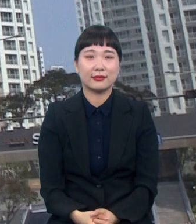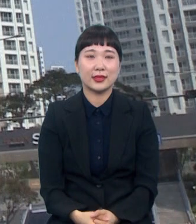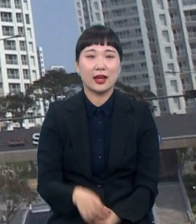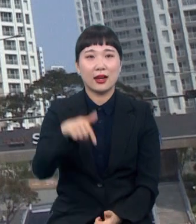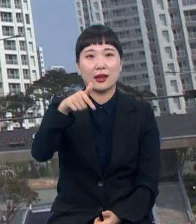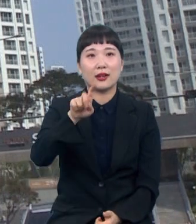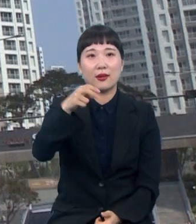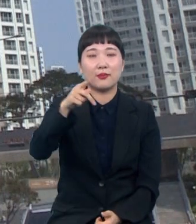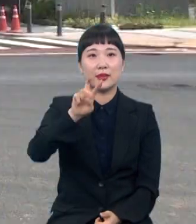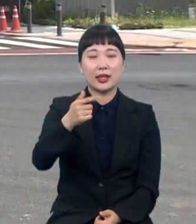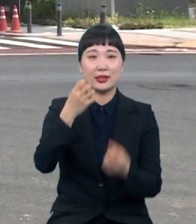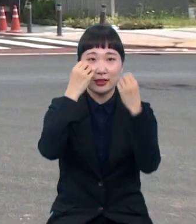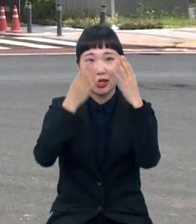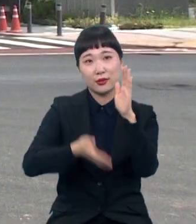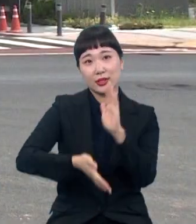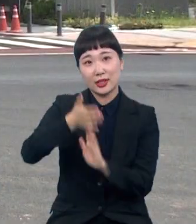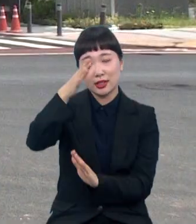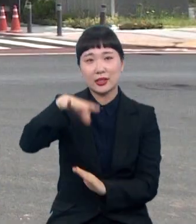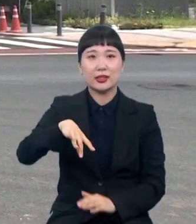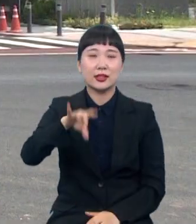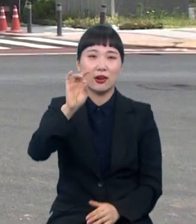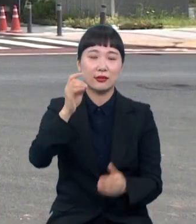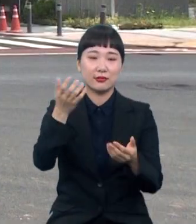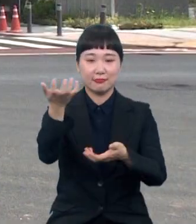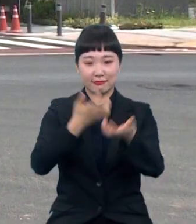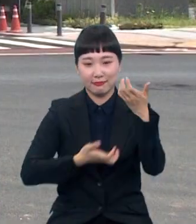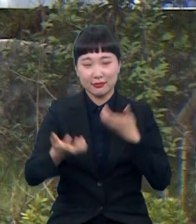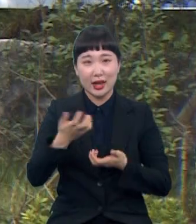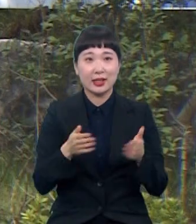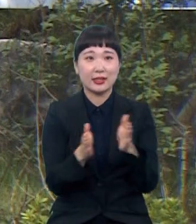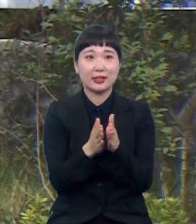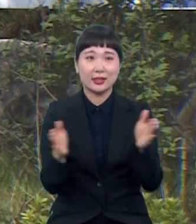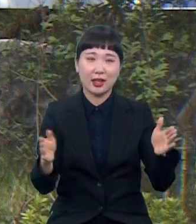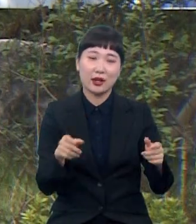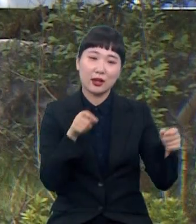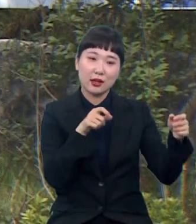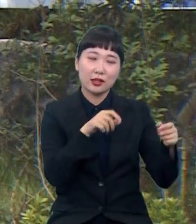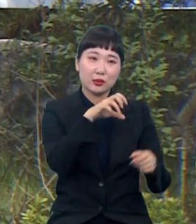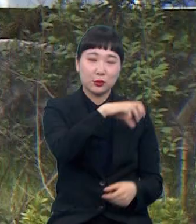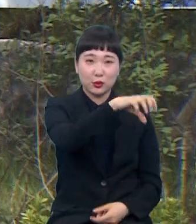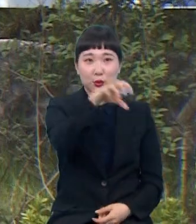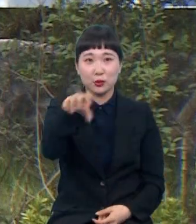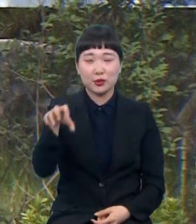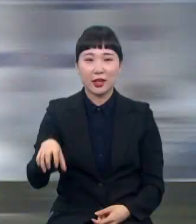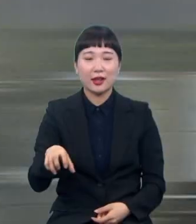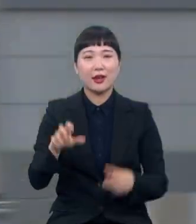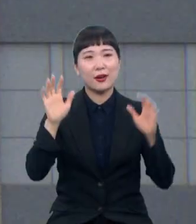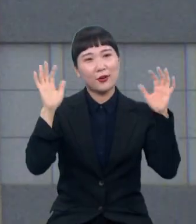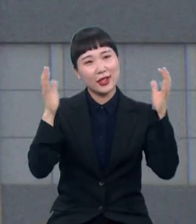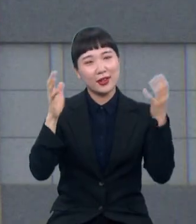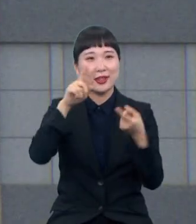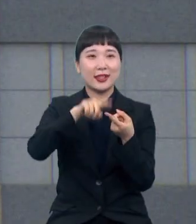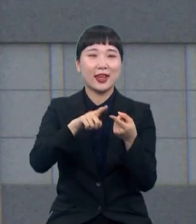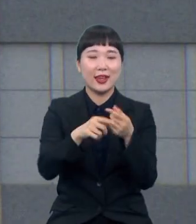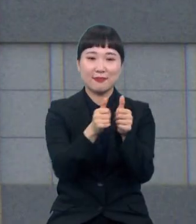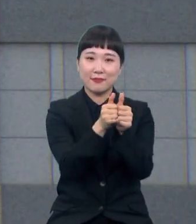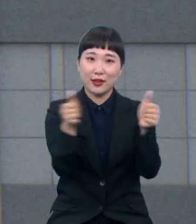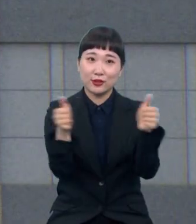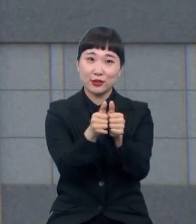검단 신도시에서 처음 입주를 시작한 아파트입니다. 곳곳에는 입주를 환영한다는 현수막이 걸려